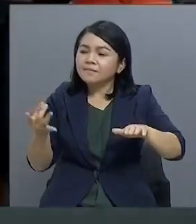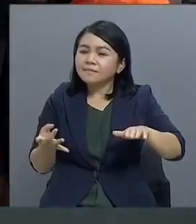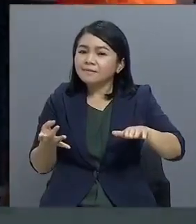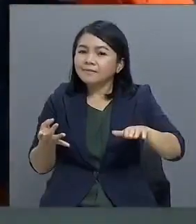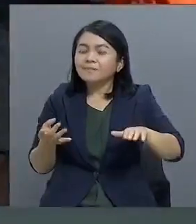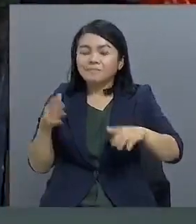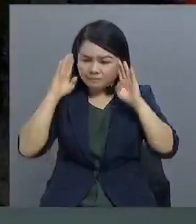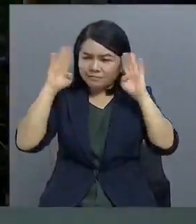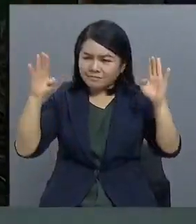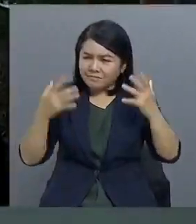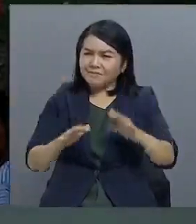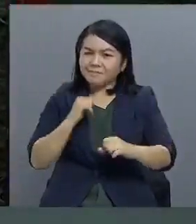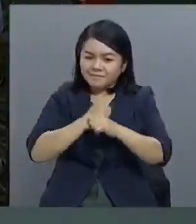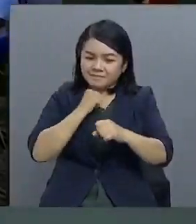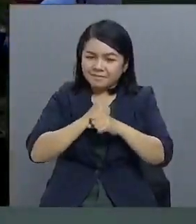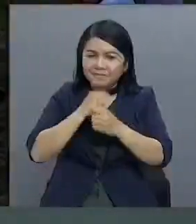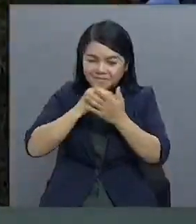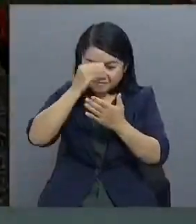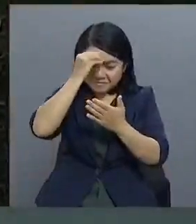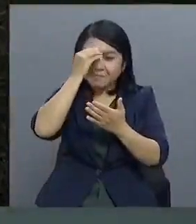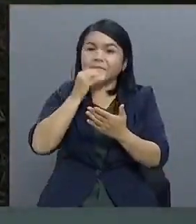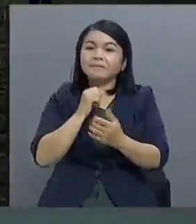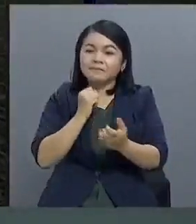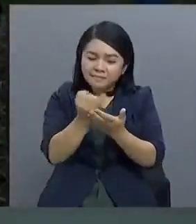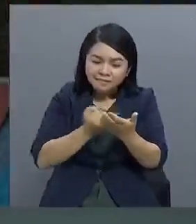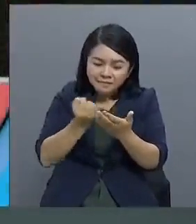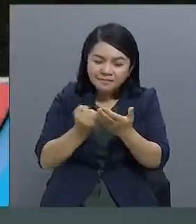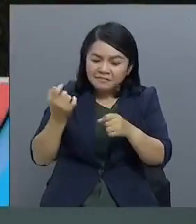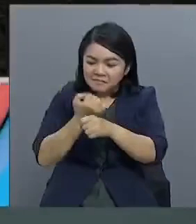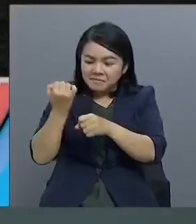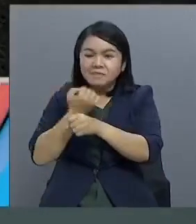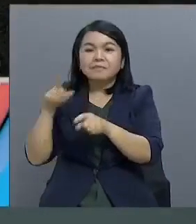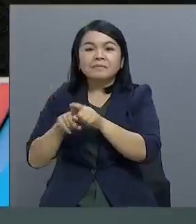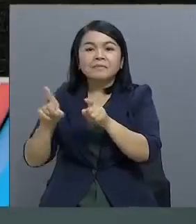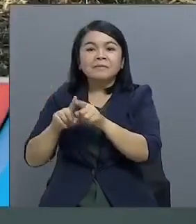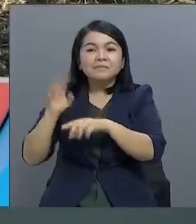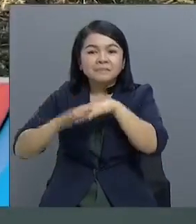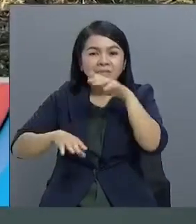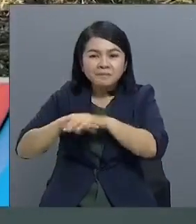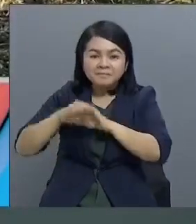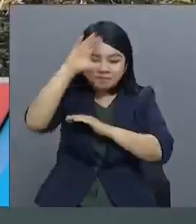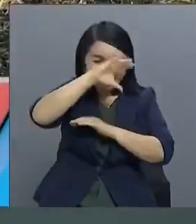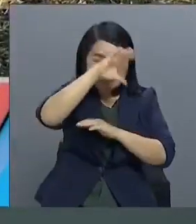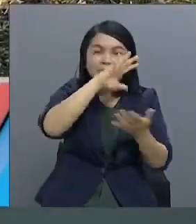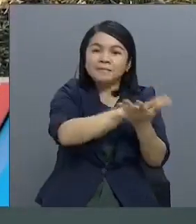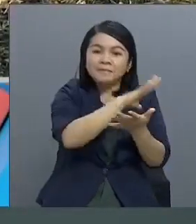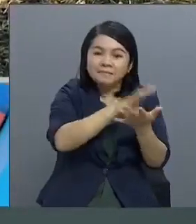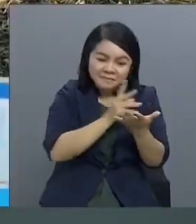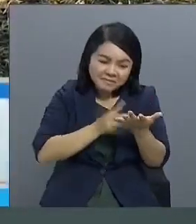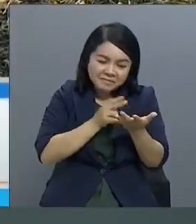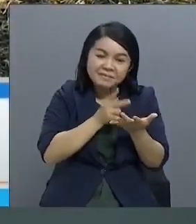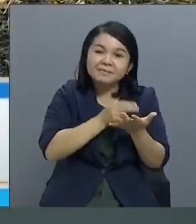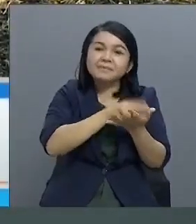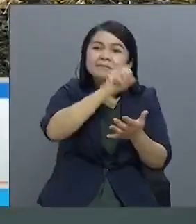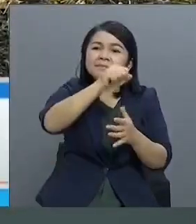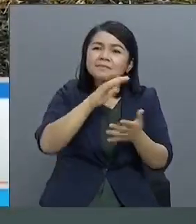นะเพราะว่ามันอยู่ในวิชาศิลปะอาจารย์ก็จะให้ทำเราก็จะมีไปหากระดาษเมื่อไหร่นั้นใช้กระดาษแก้วไห